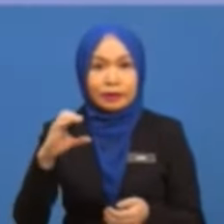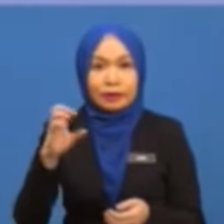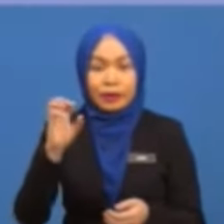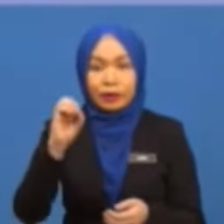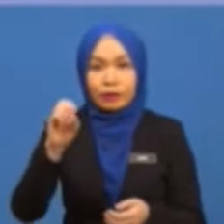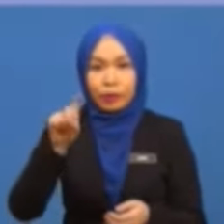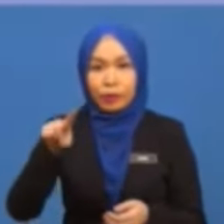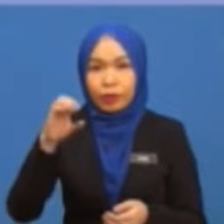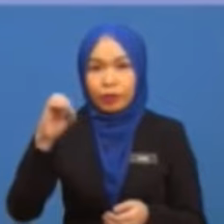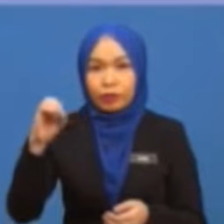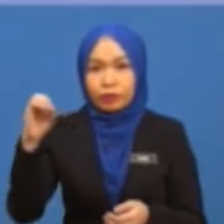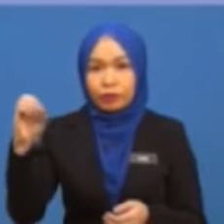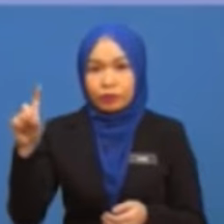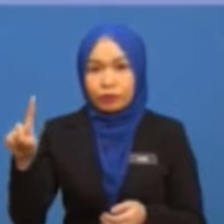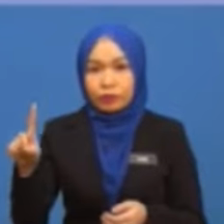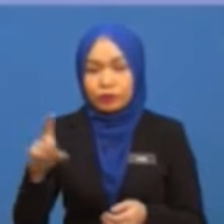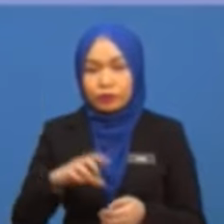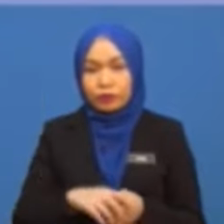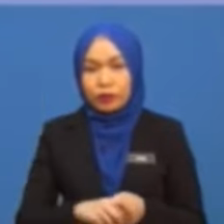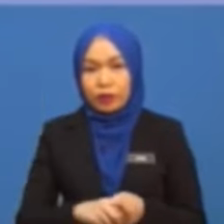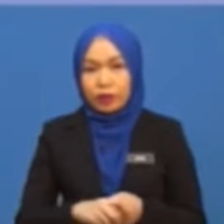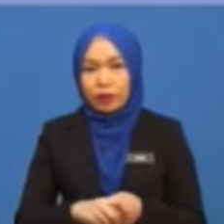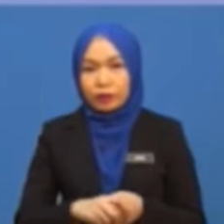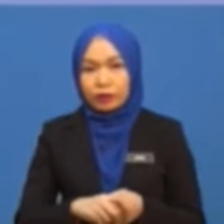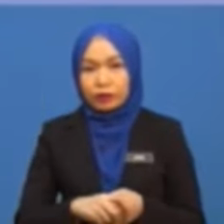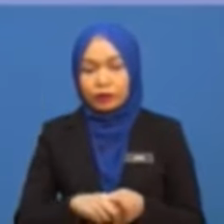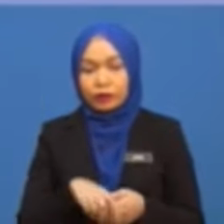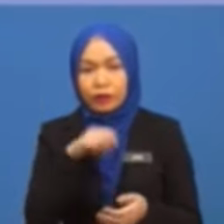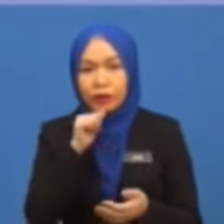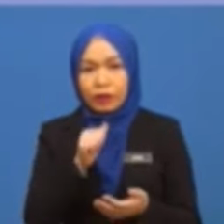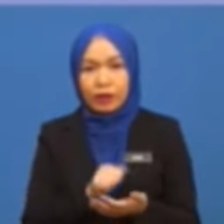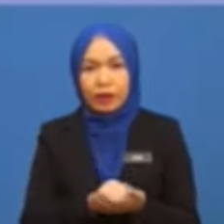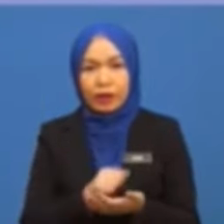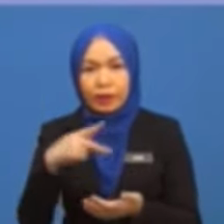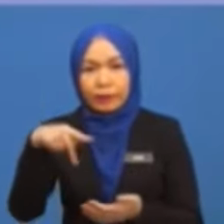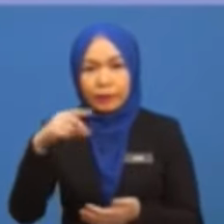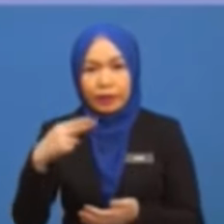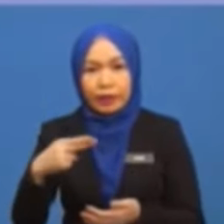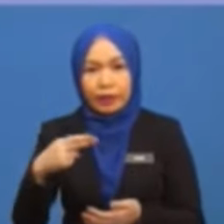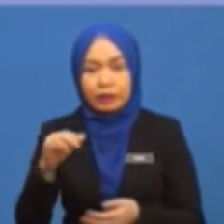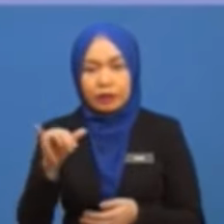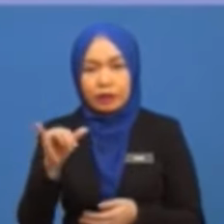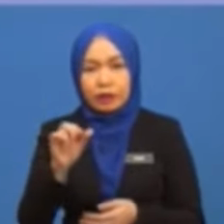0.001 mol per desimeter padu, nilai pH 3.